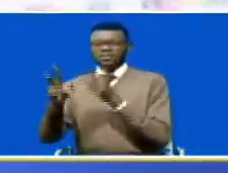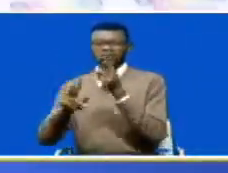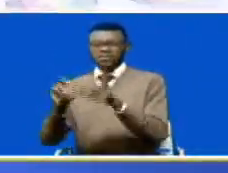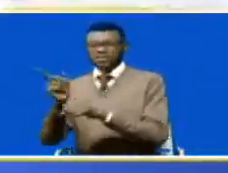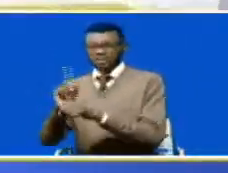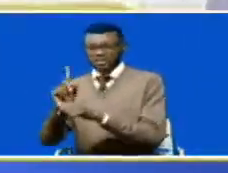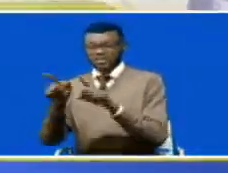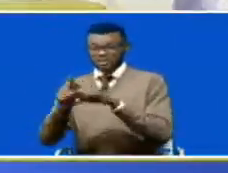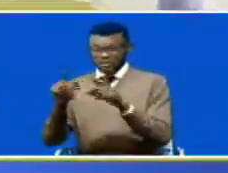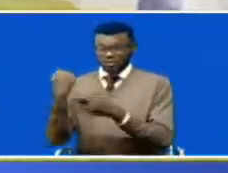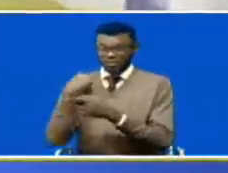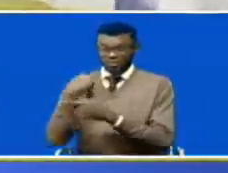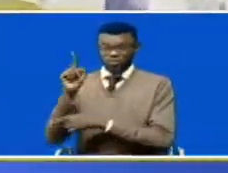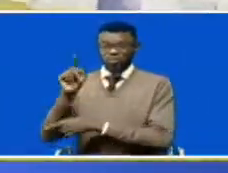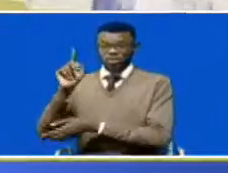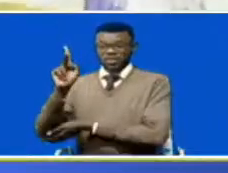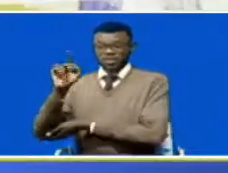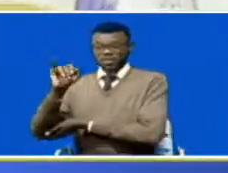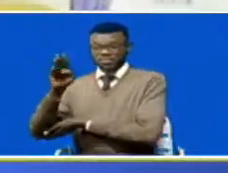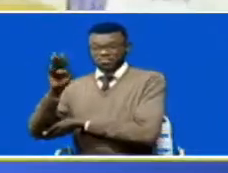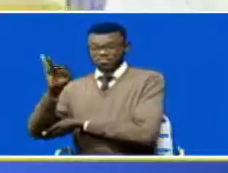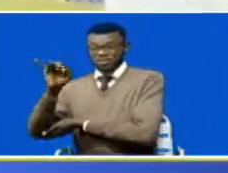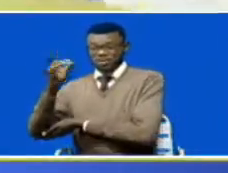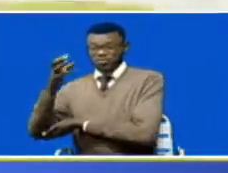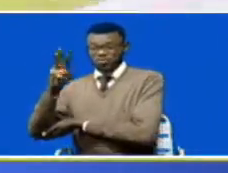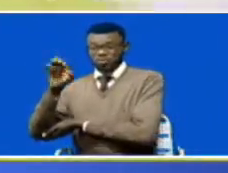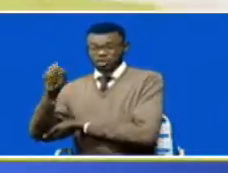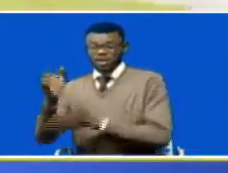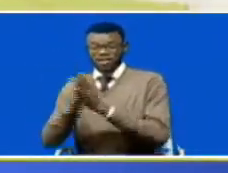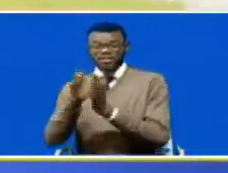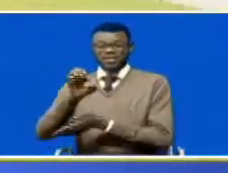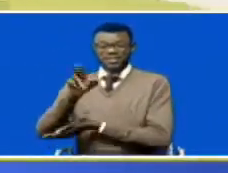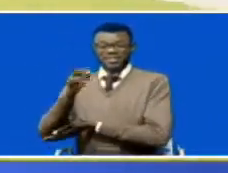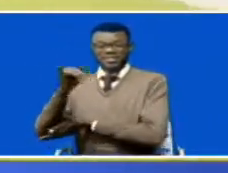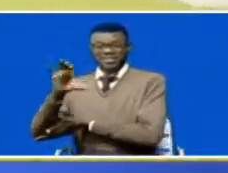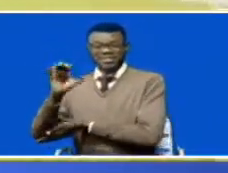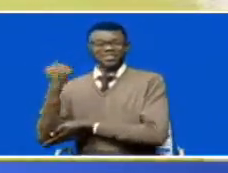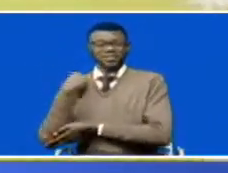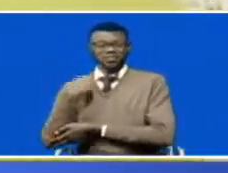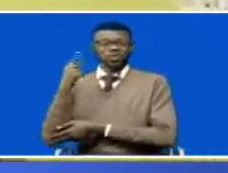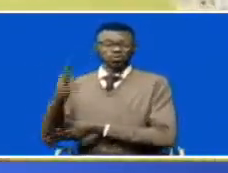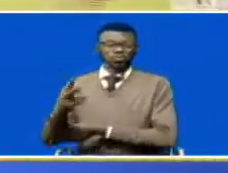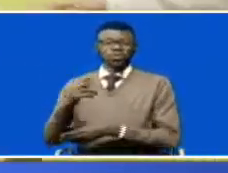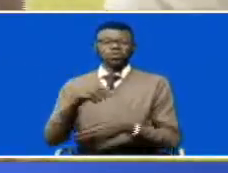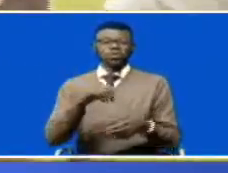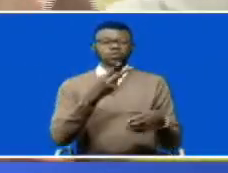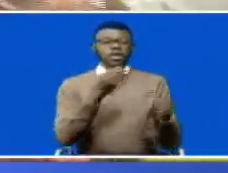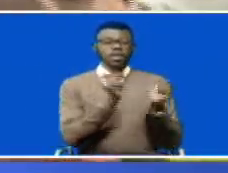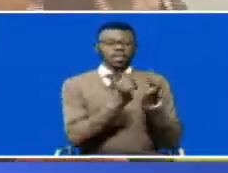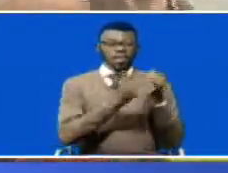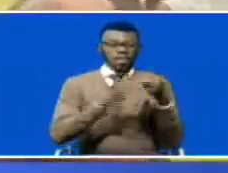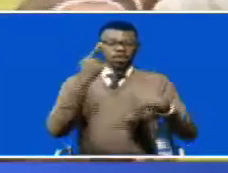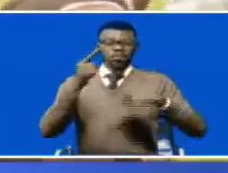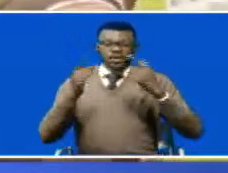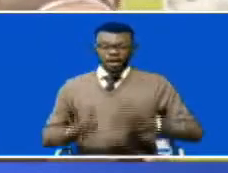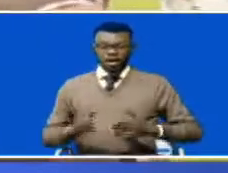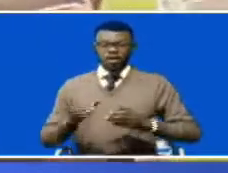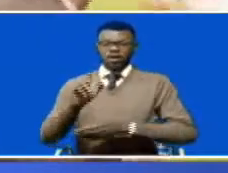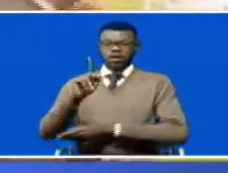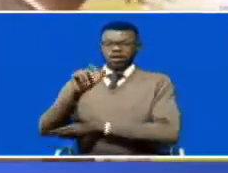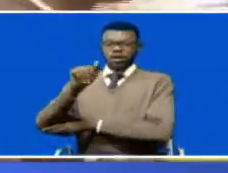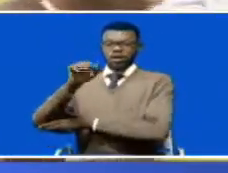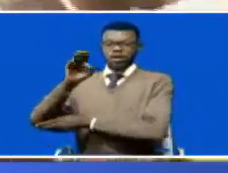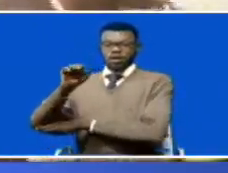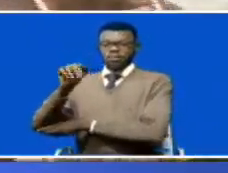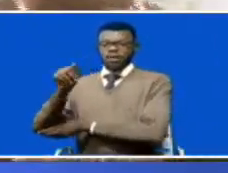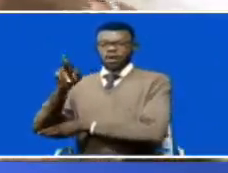Kandie alimaliza wa pili na Edwin Kibet akifunga tatu bora. Bingwa wa kitaifa mwaka 2019 Geoffrey Kamoror